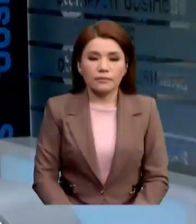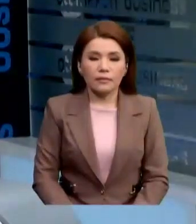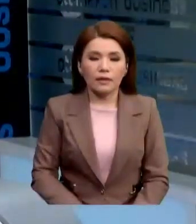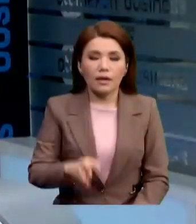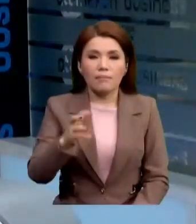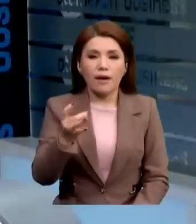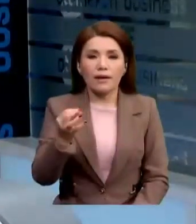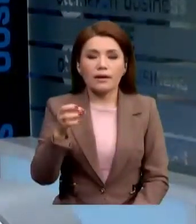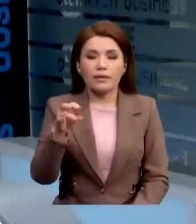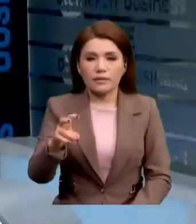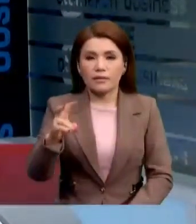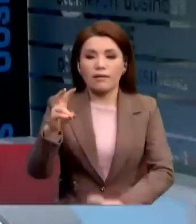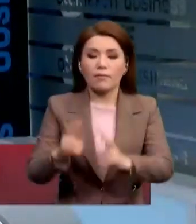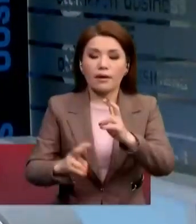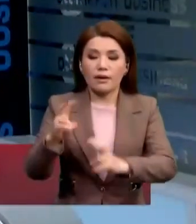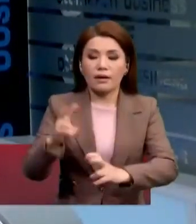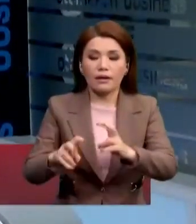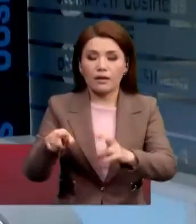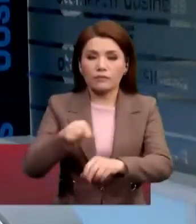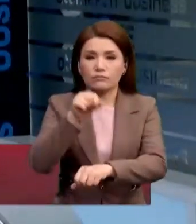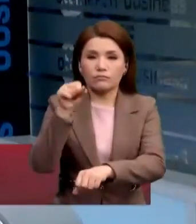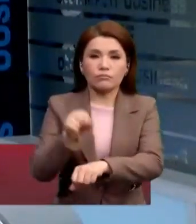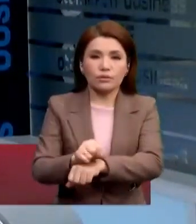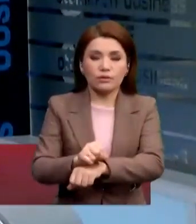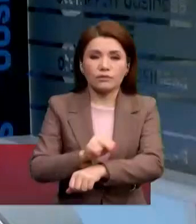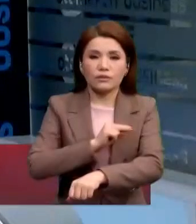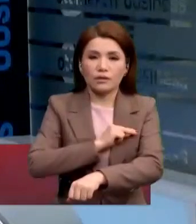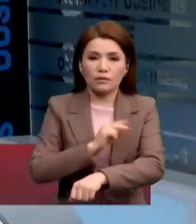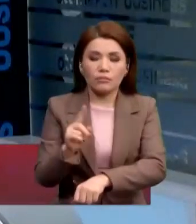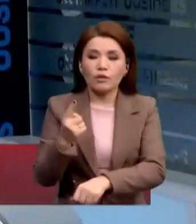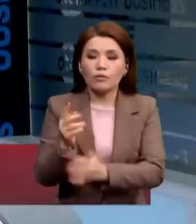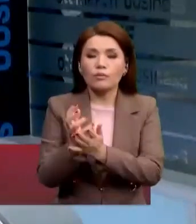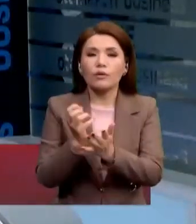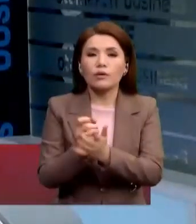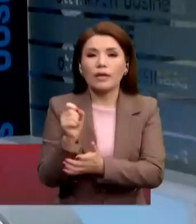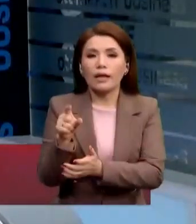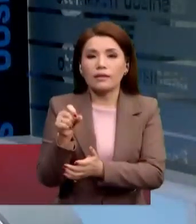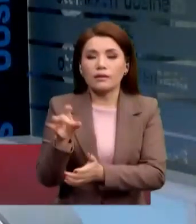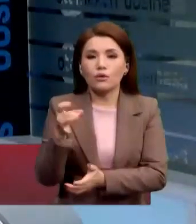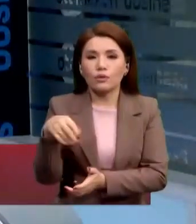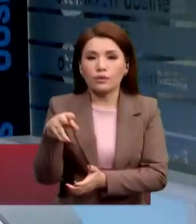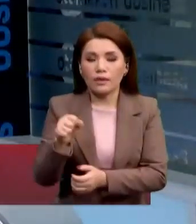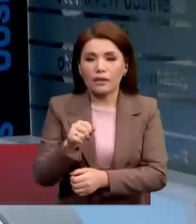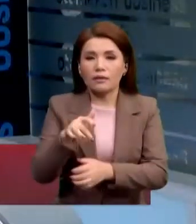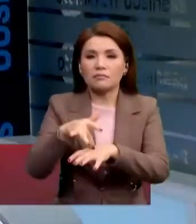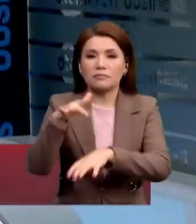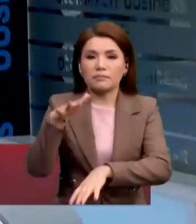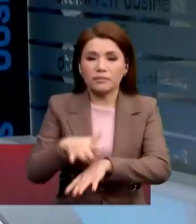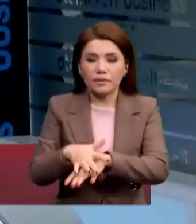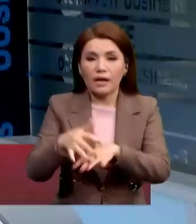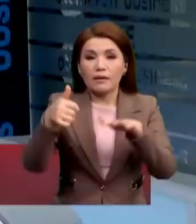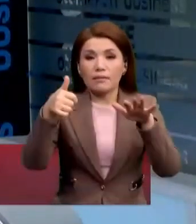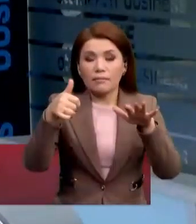Майғайын алтын кен байыту комбинаты жұмысын тоқтатты. Бұған себеп қордағы алтын рудасы таусылған. Ал алдағы 6